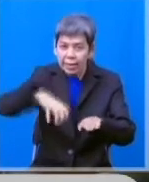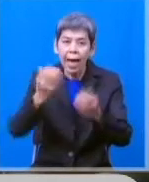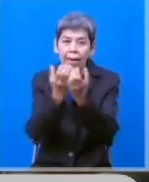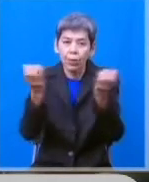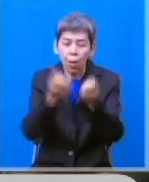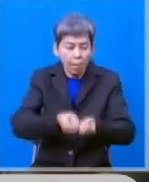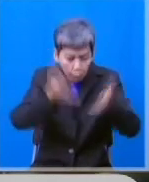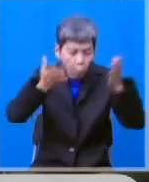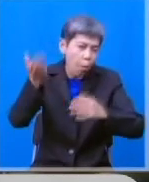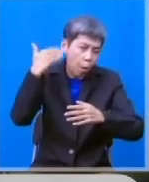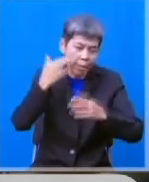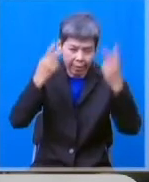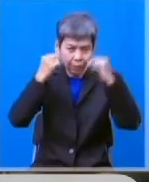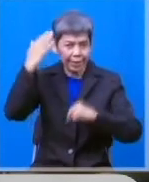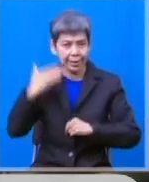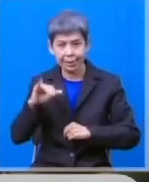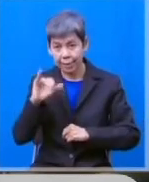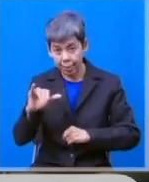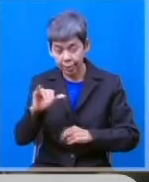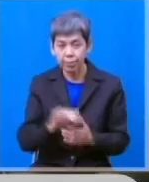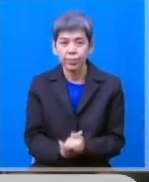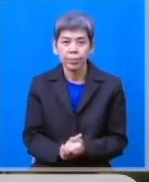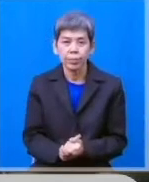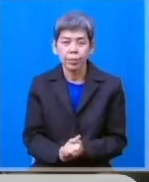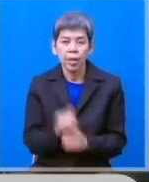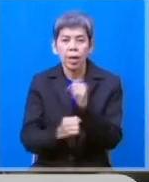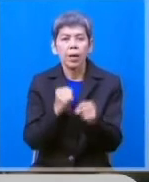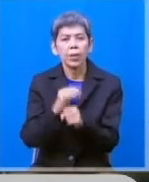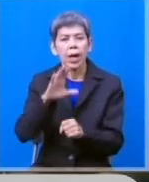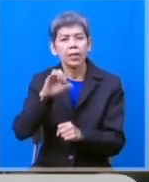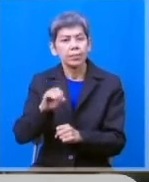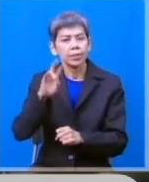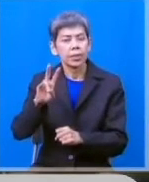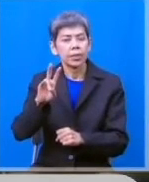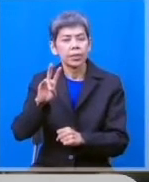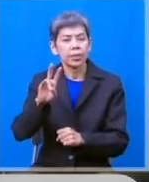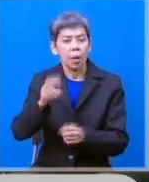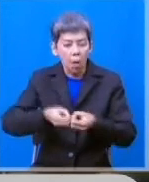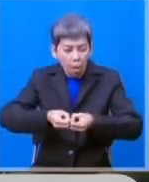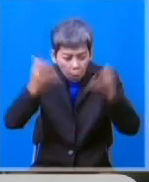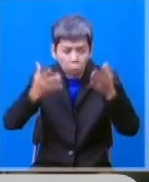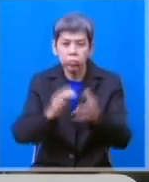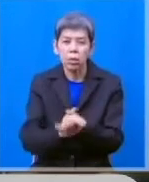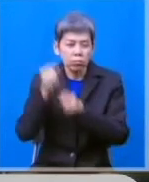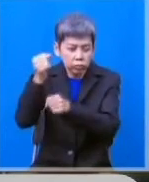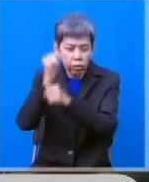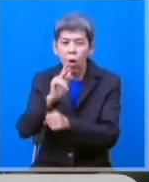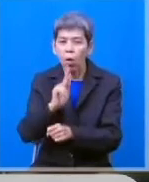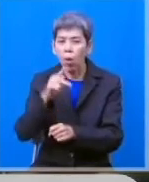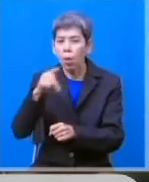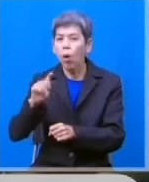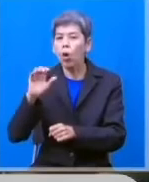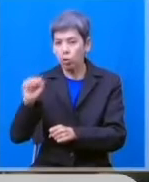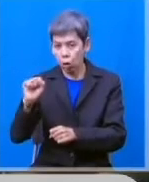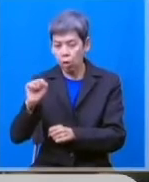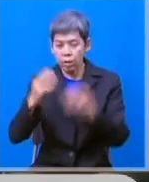ครับท่านนายกยิงกันละปี57ระเบิดคดีชุมนุมกปปส.นะครับ